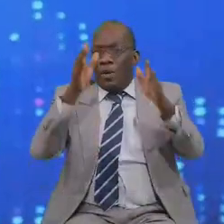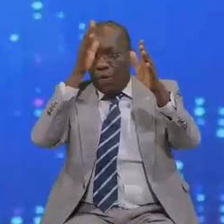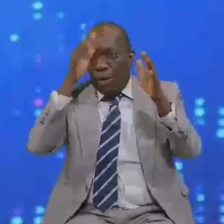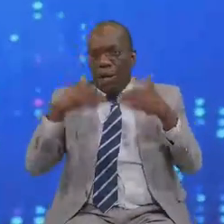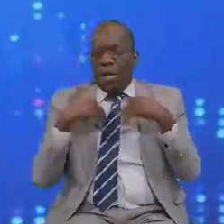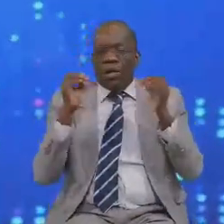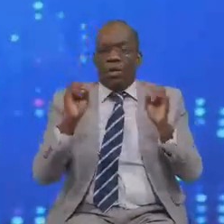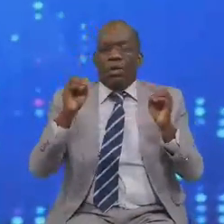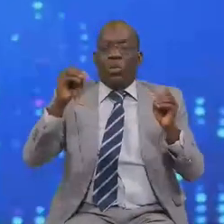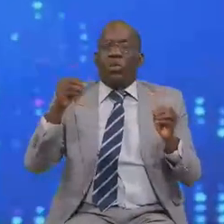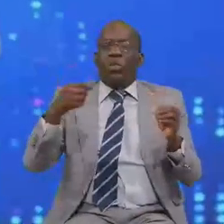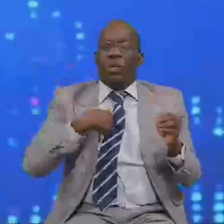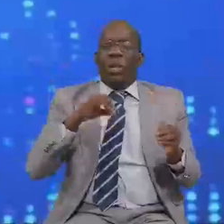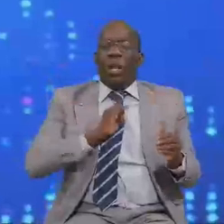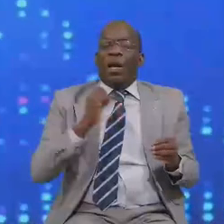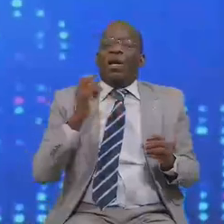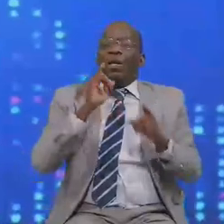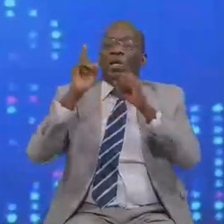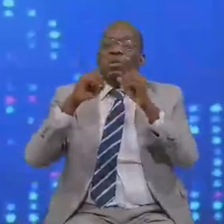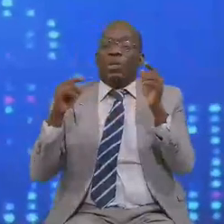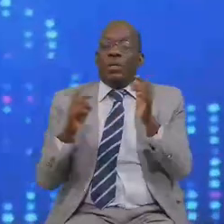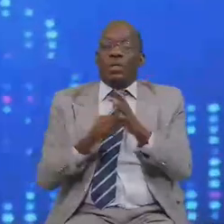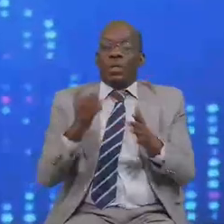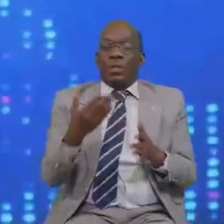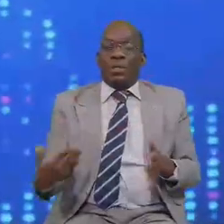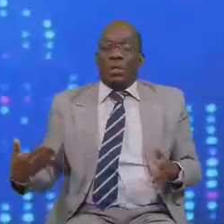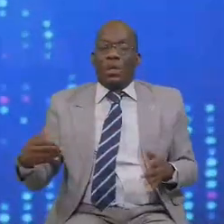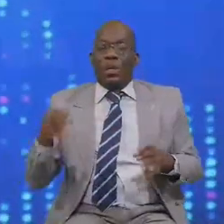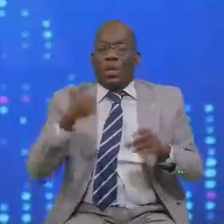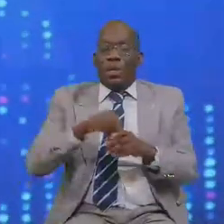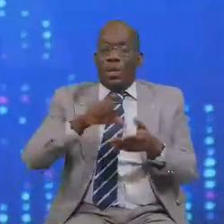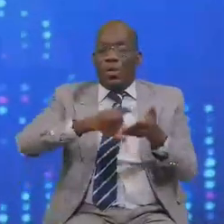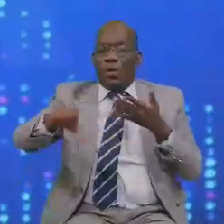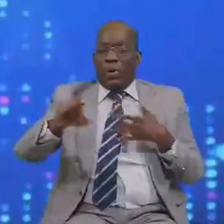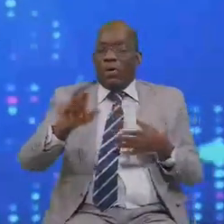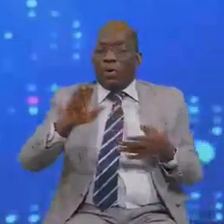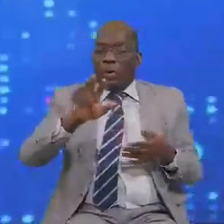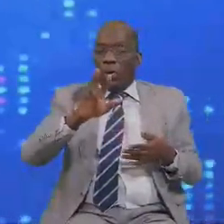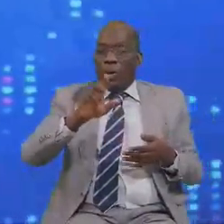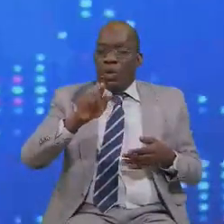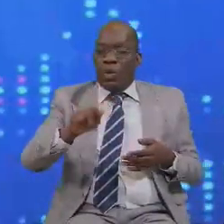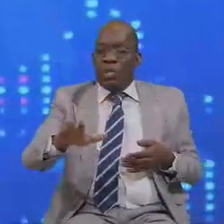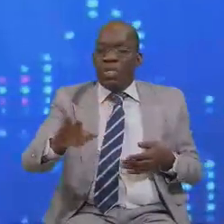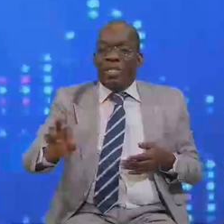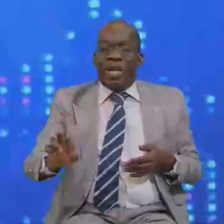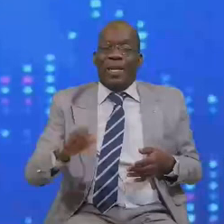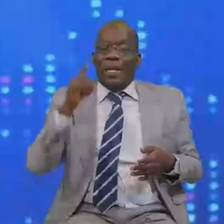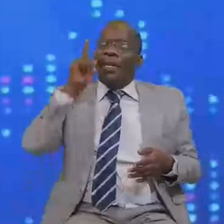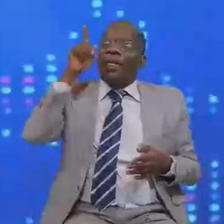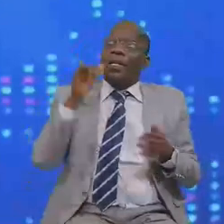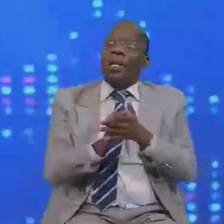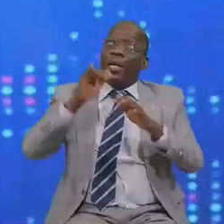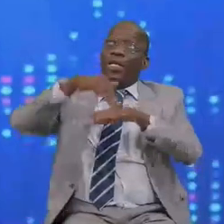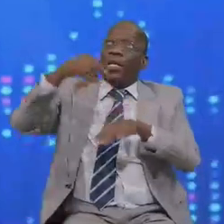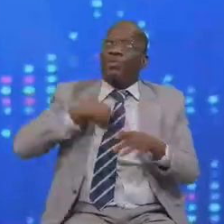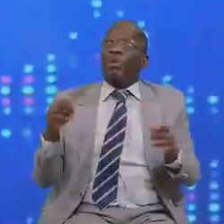parle. Verset 29 de Jean 8. Celui qui m'a envoyé est avec moi. Le Père, il